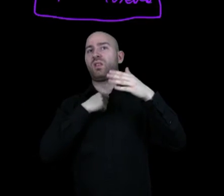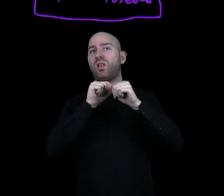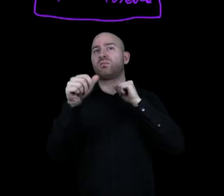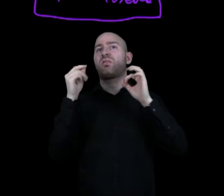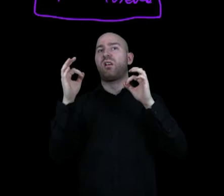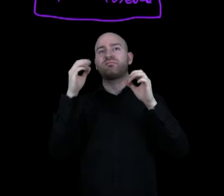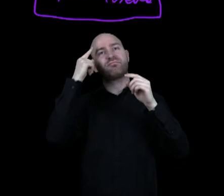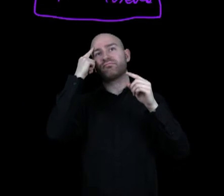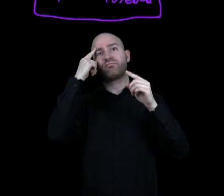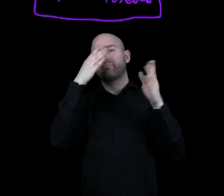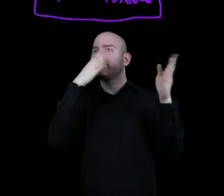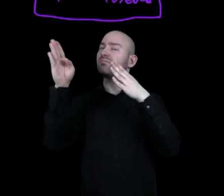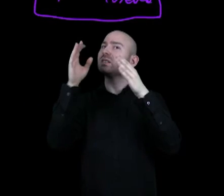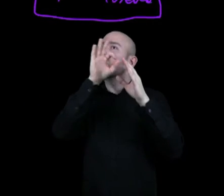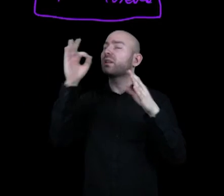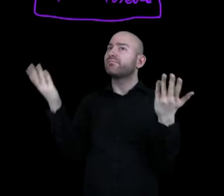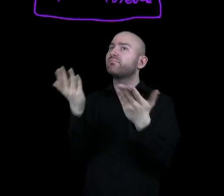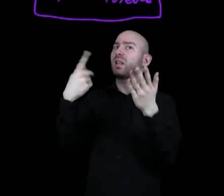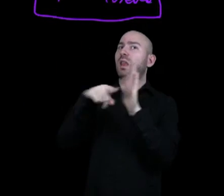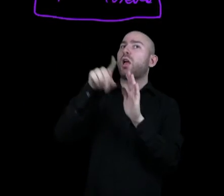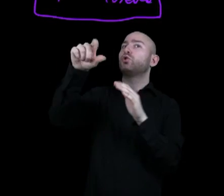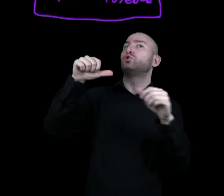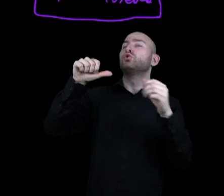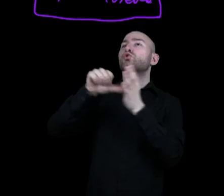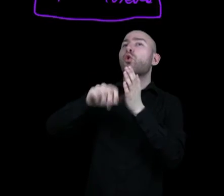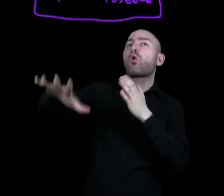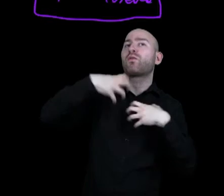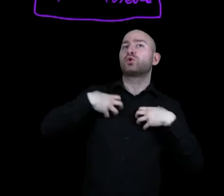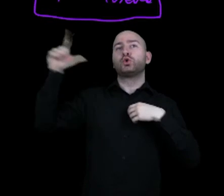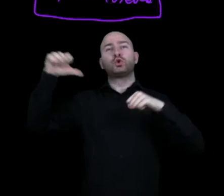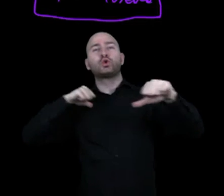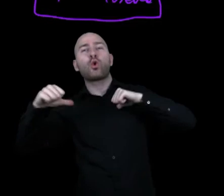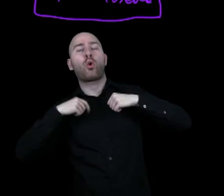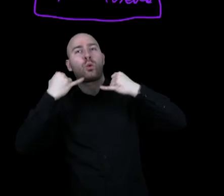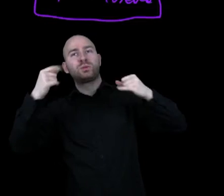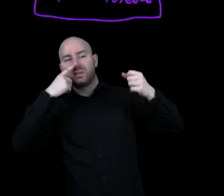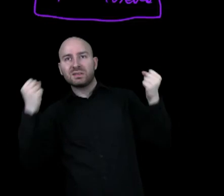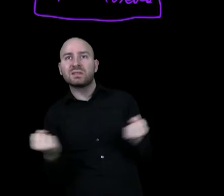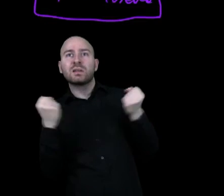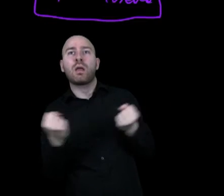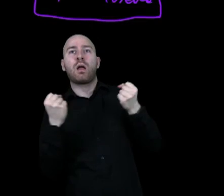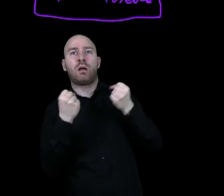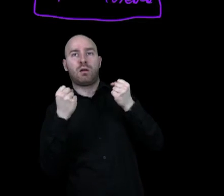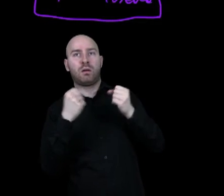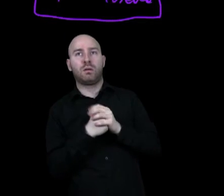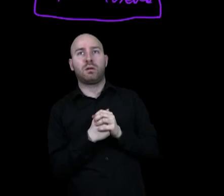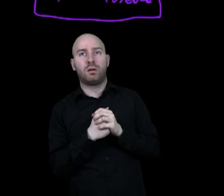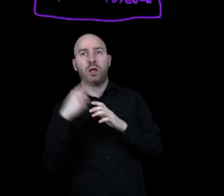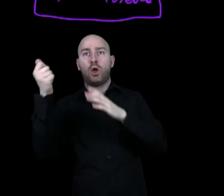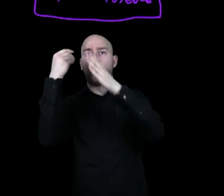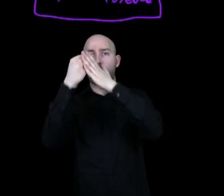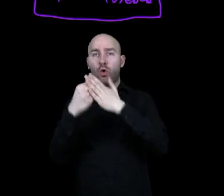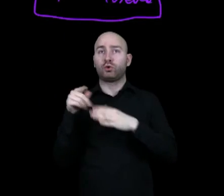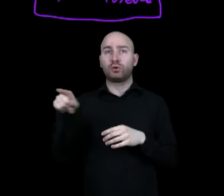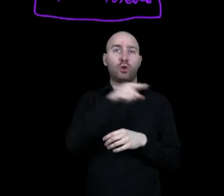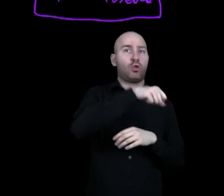Myślimy o interesie środowiska, władz i tak dalej. I teraz nagle koszt krańcowy każdej kolejnej torebki przewyższa korzyść